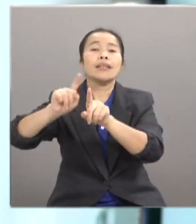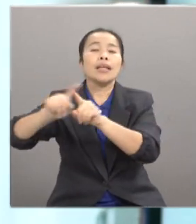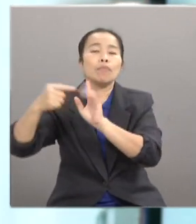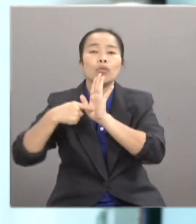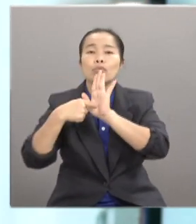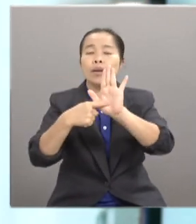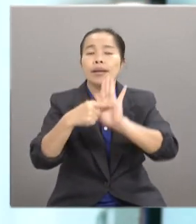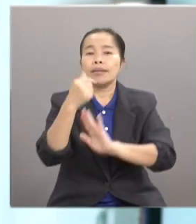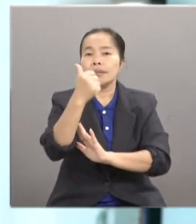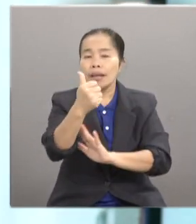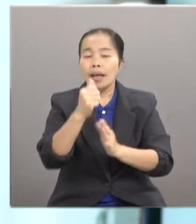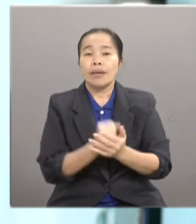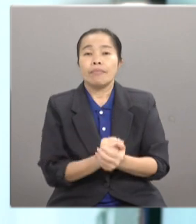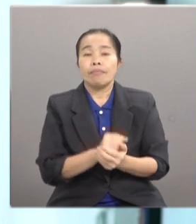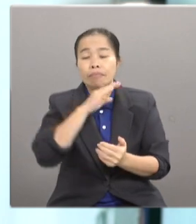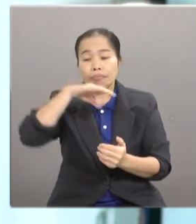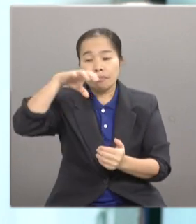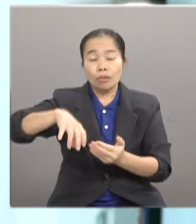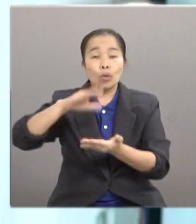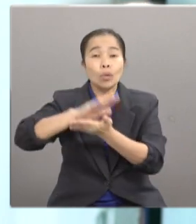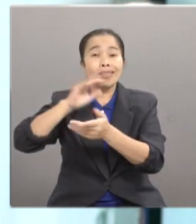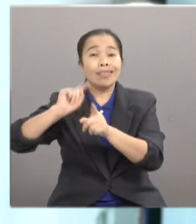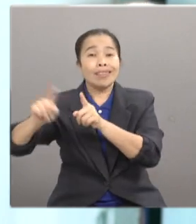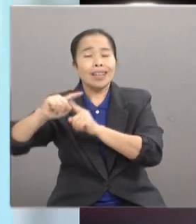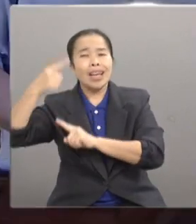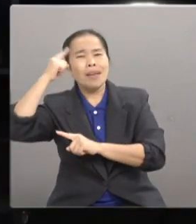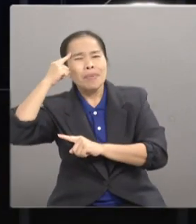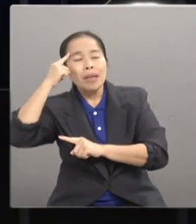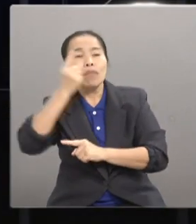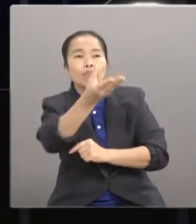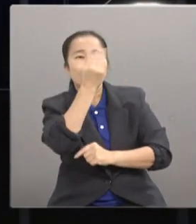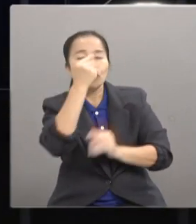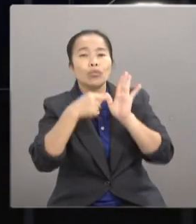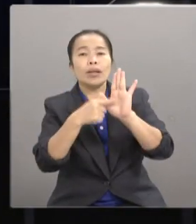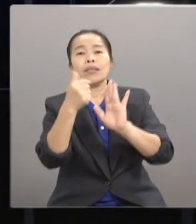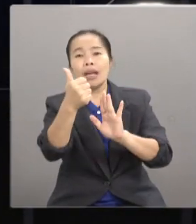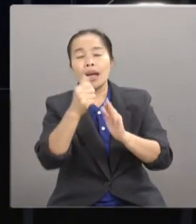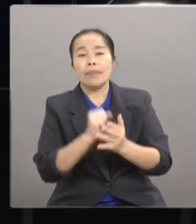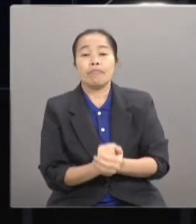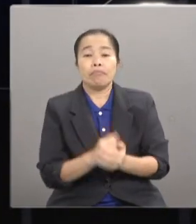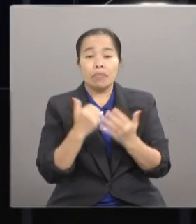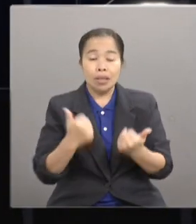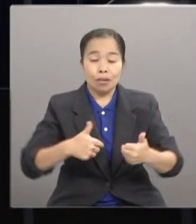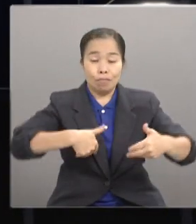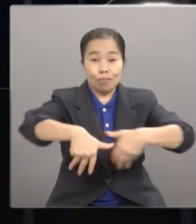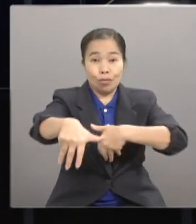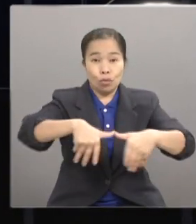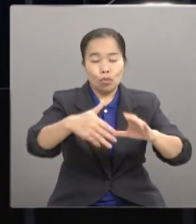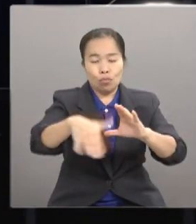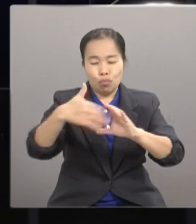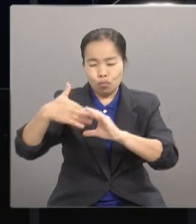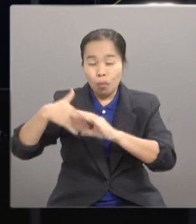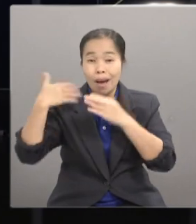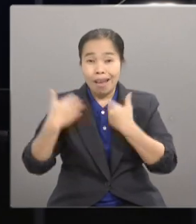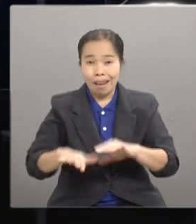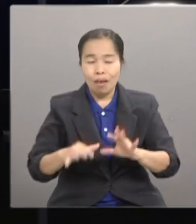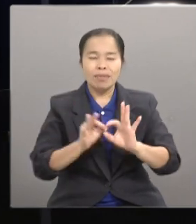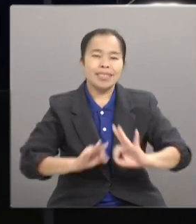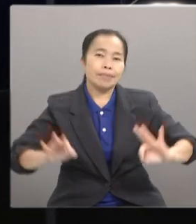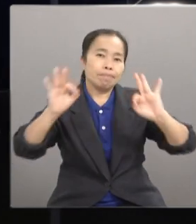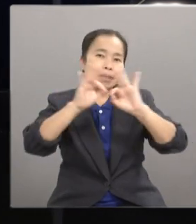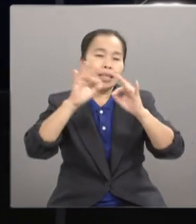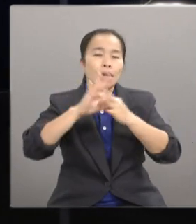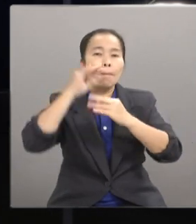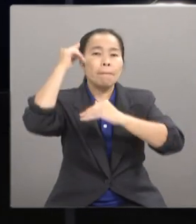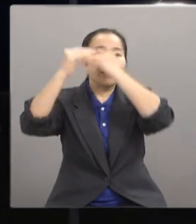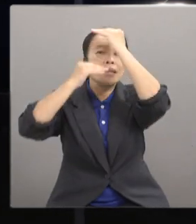อย่างสำหรบโรงเรีนอื่น ๆ ได้ครัทุกควคดเห็นของคู่ชมดแล้ว มสสำคัในการพัฒนารายก